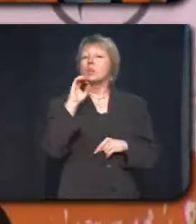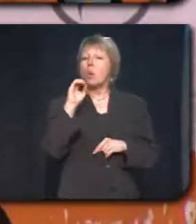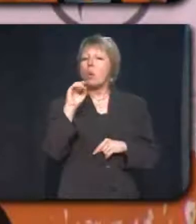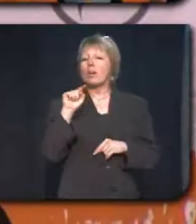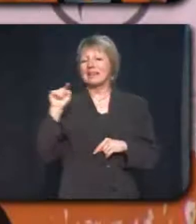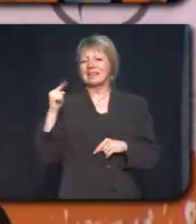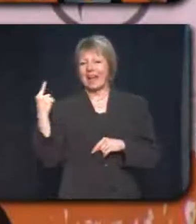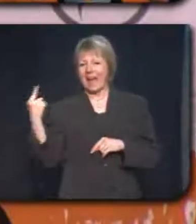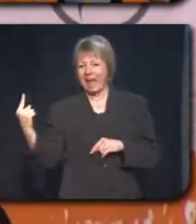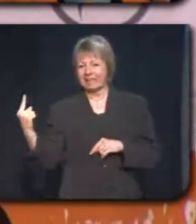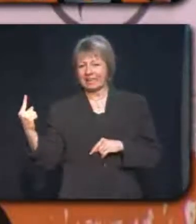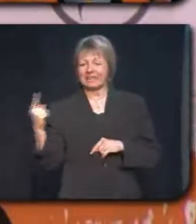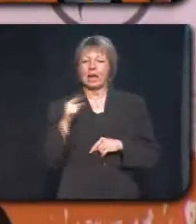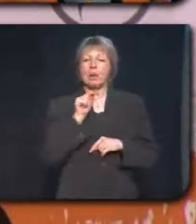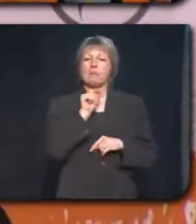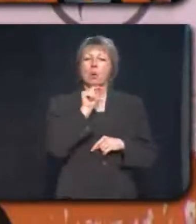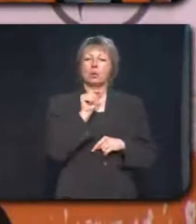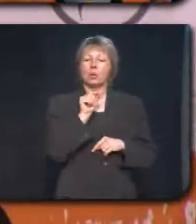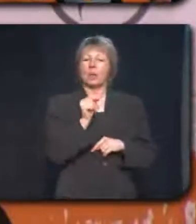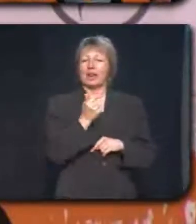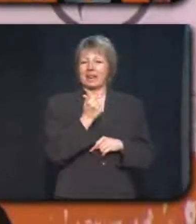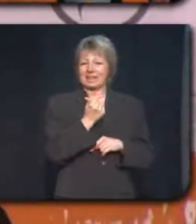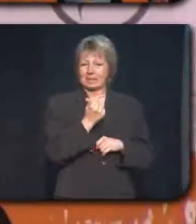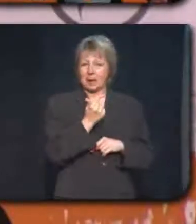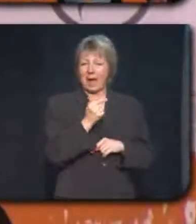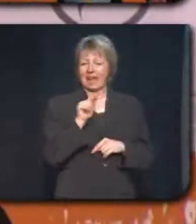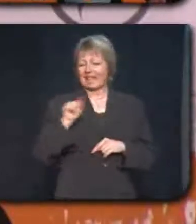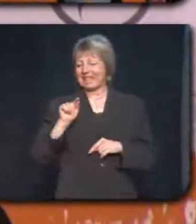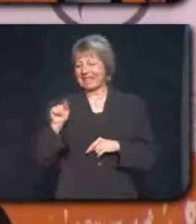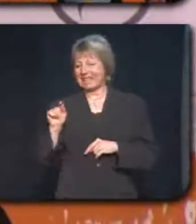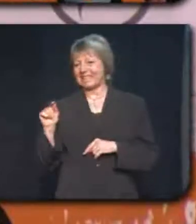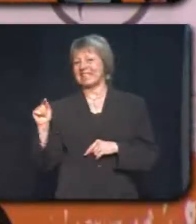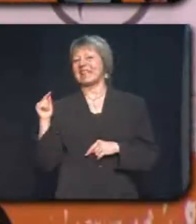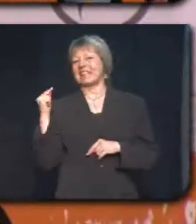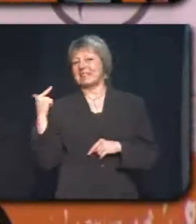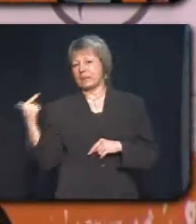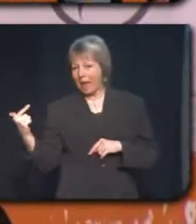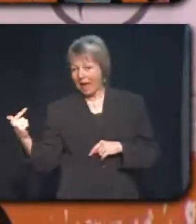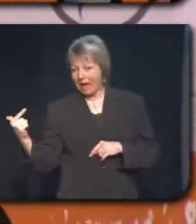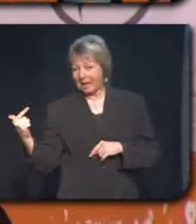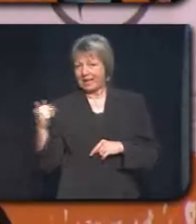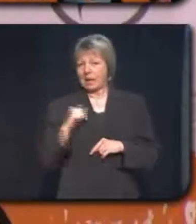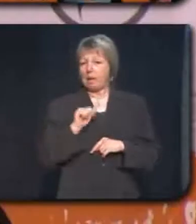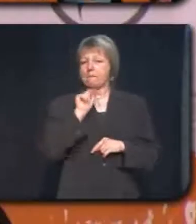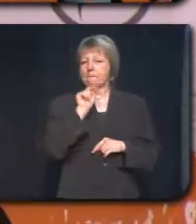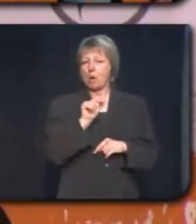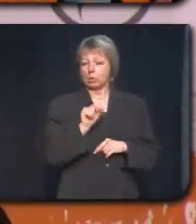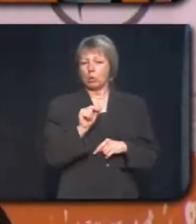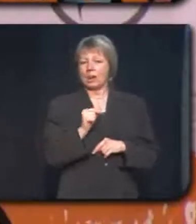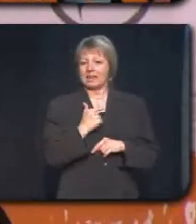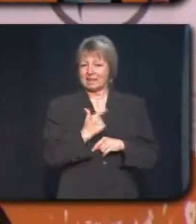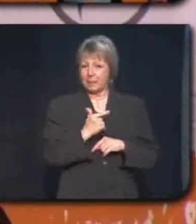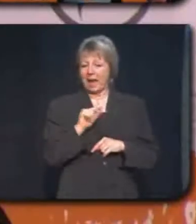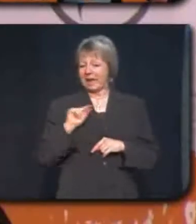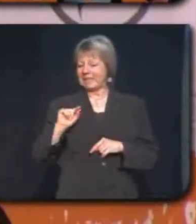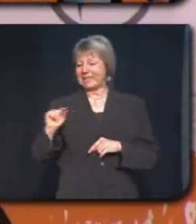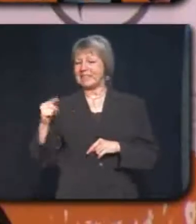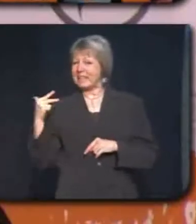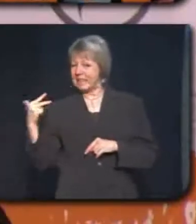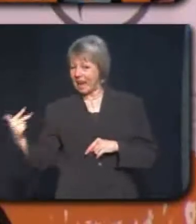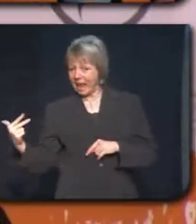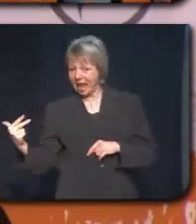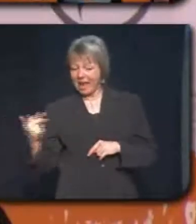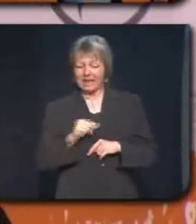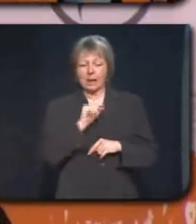Modul zwar eins ist die zwei und so weiter und so fort wie kommt ihr das hin